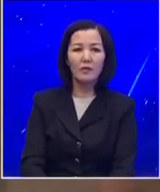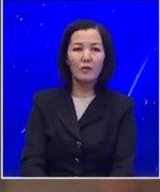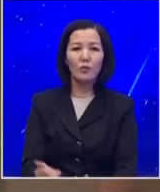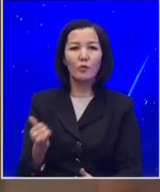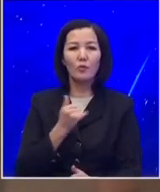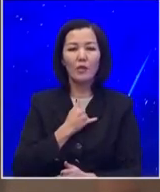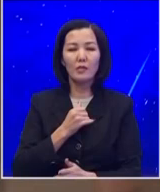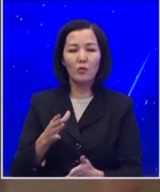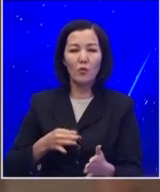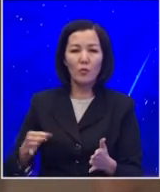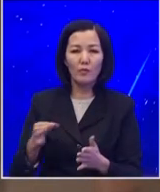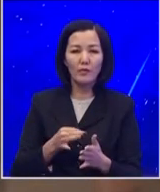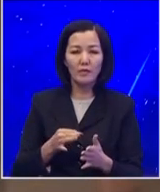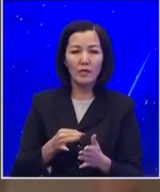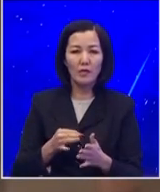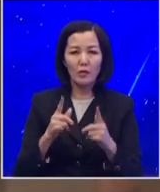Создан штаб партии.